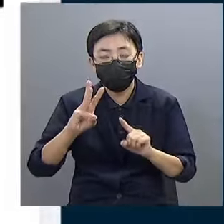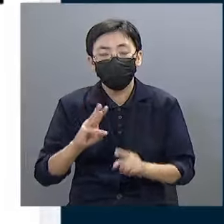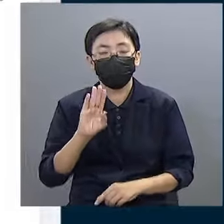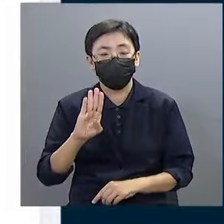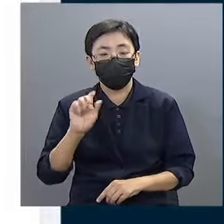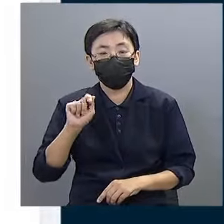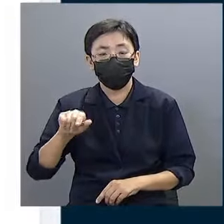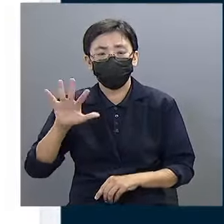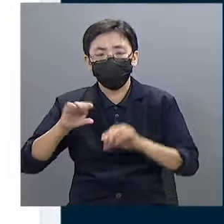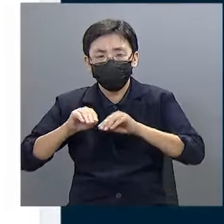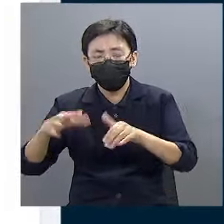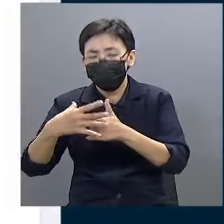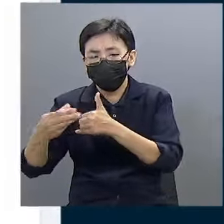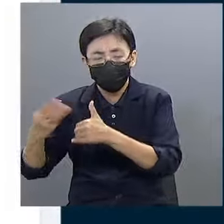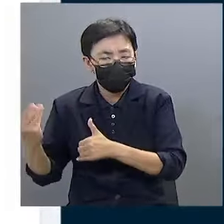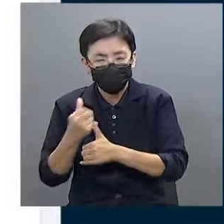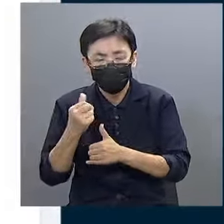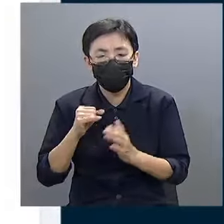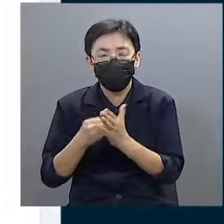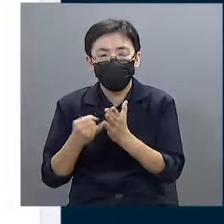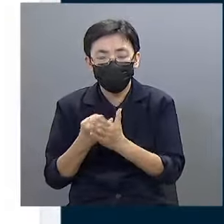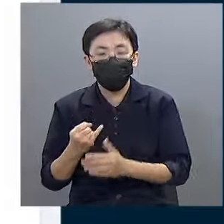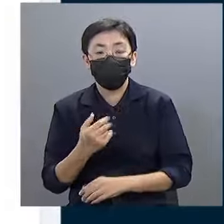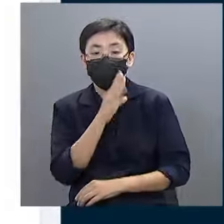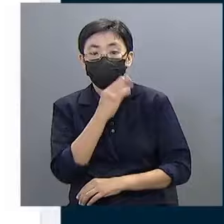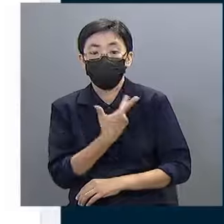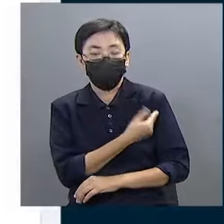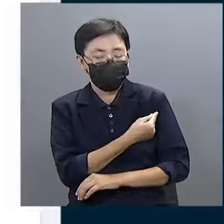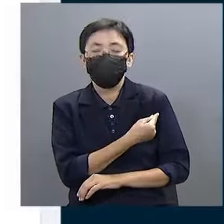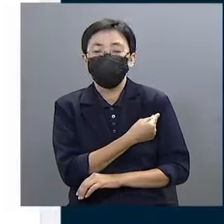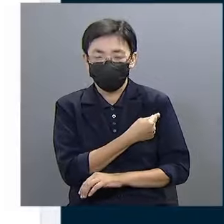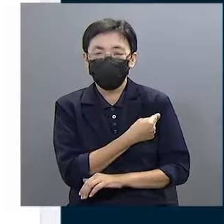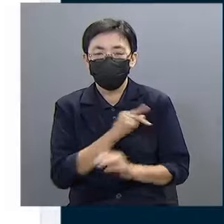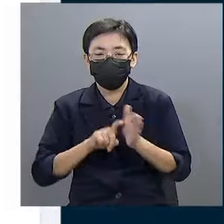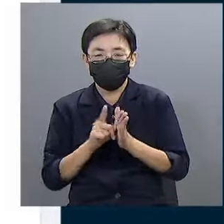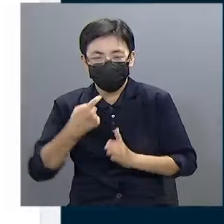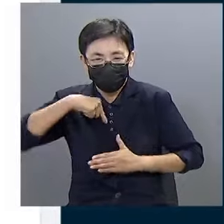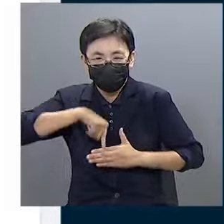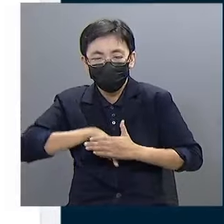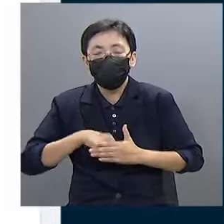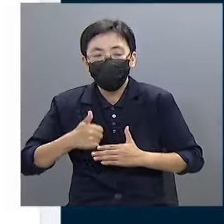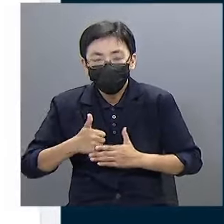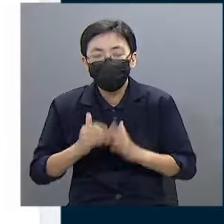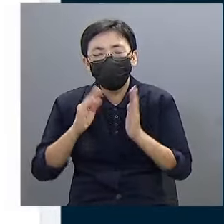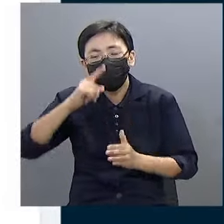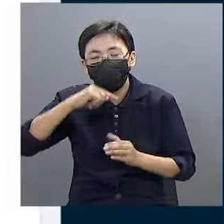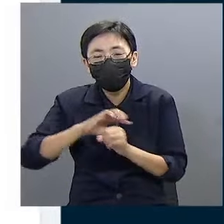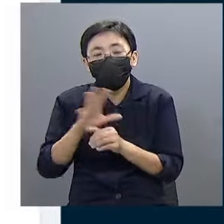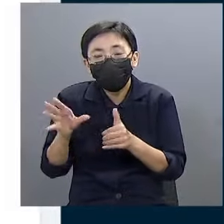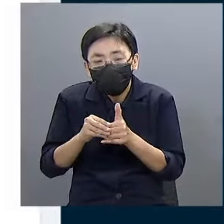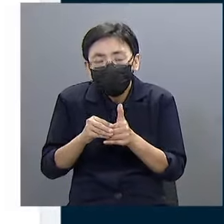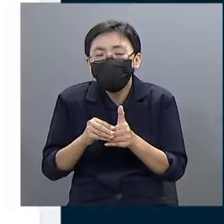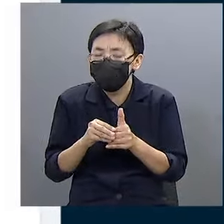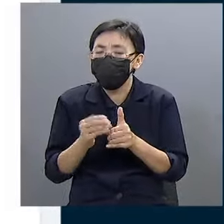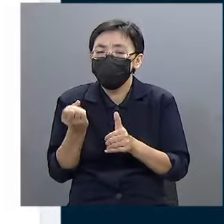ติดง่ายลบภูมิจากวัคซีนได้ดีกว่าเดิมค่ะชื่อว่าขณะที่คนไทยที่บ่เคยติดเชื้อน่าจะมีมากกว่าคนที่ไม่